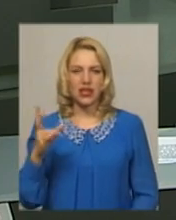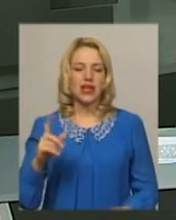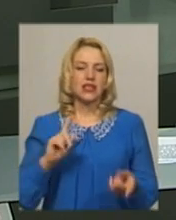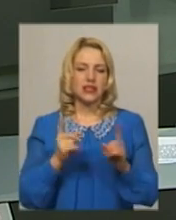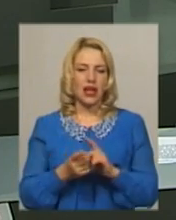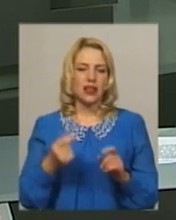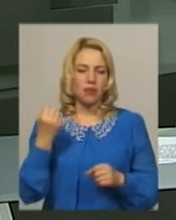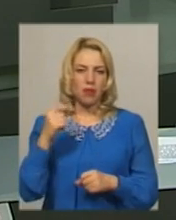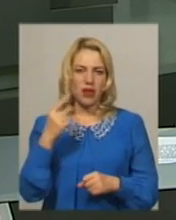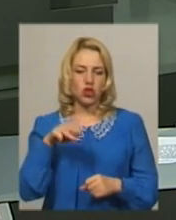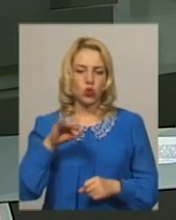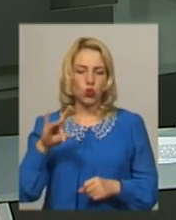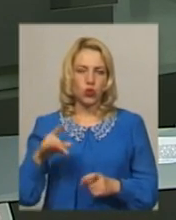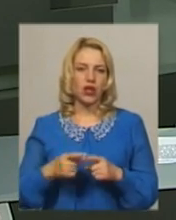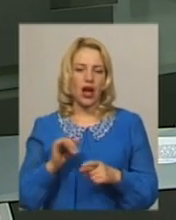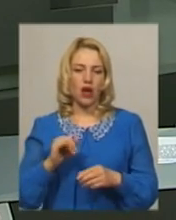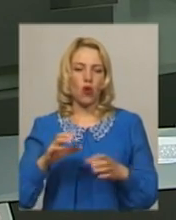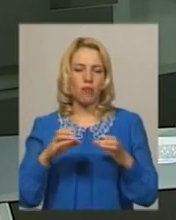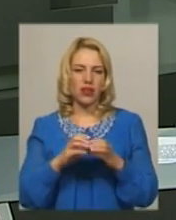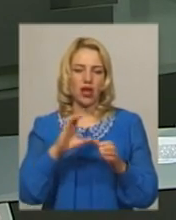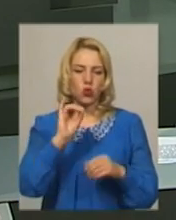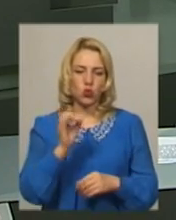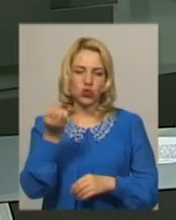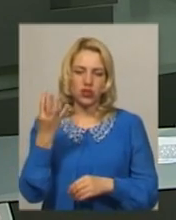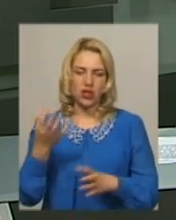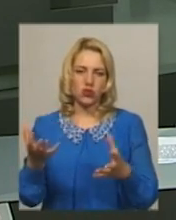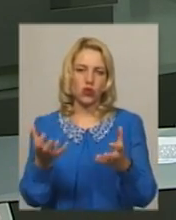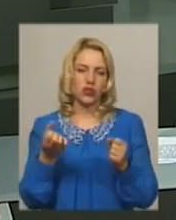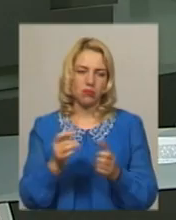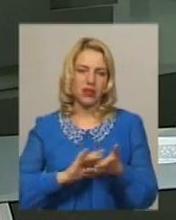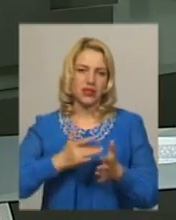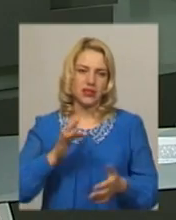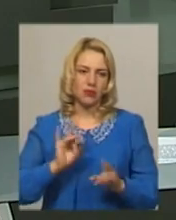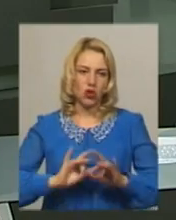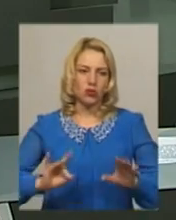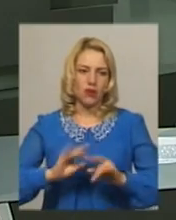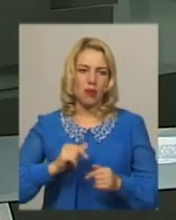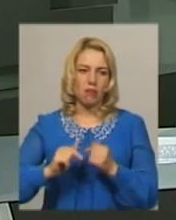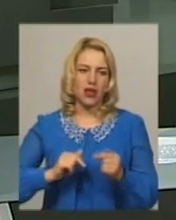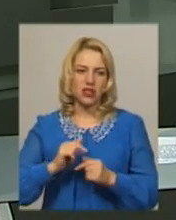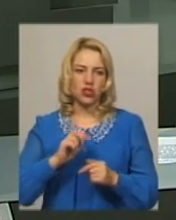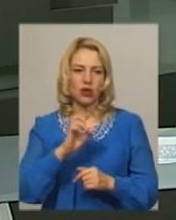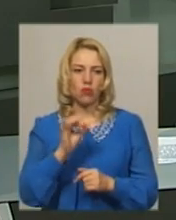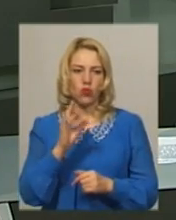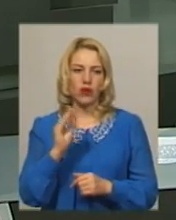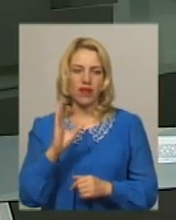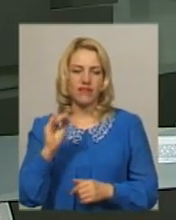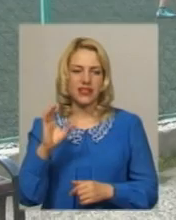переможницею першого туру, а команда Ю-14 отримала срібло, розповідає менеджер клубу «Буревісник» Інна